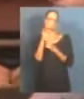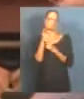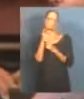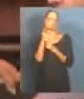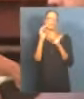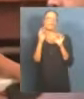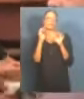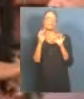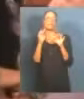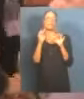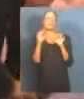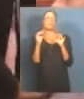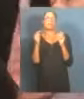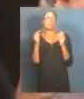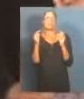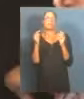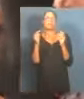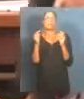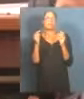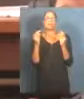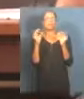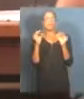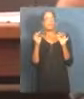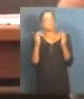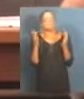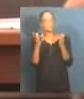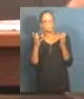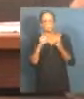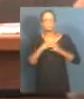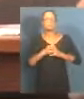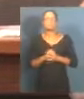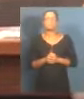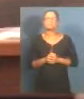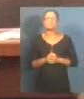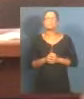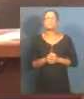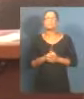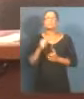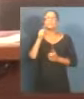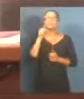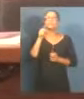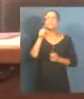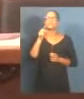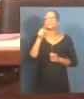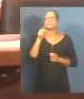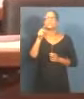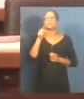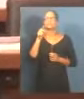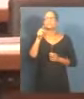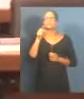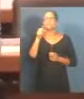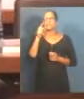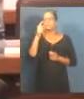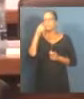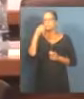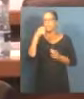contradiction principale et l'aspect principal de la contradiction. C'est-à-dire que il part de la réflexion sur